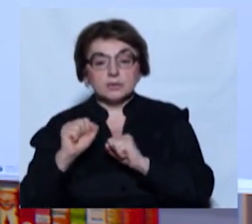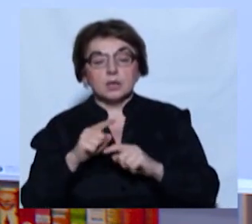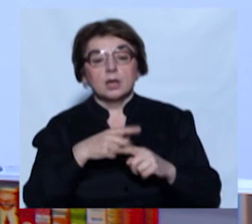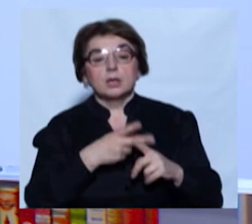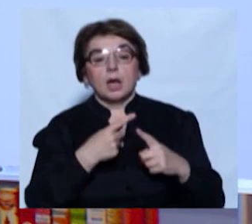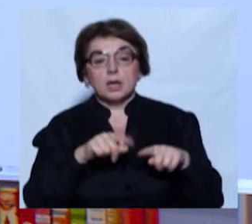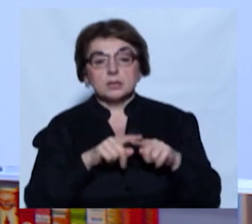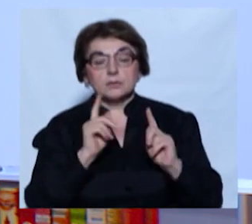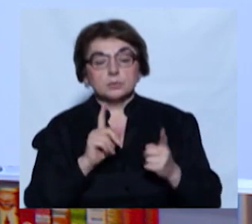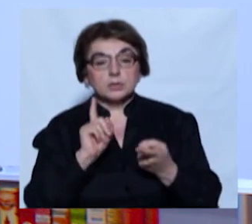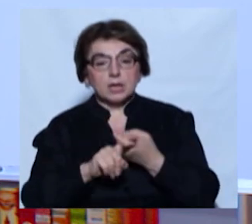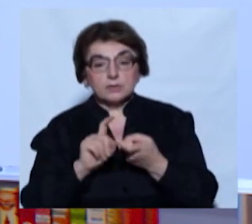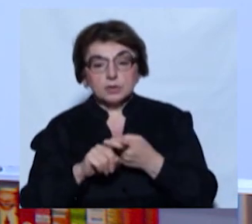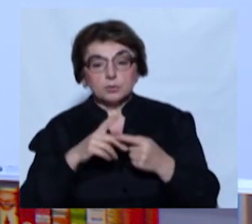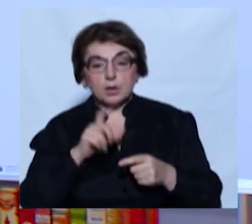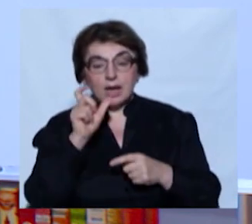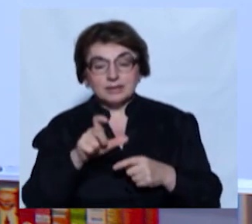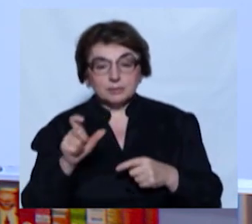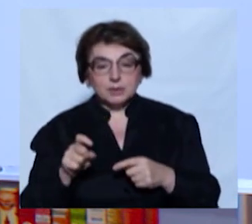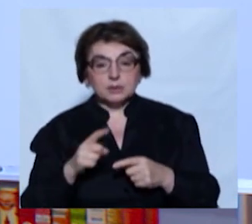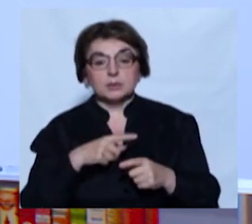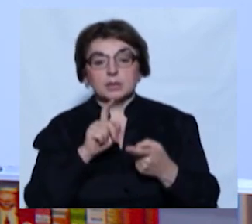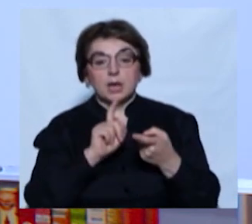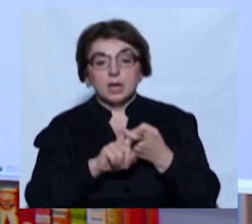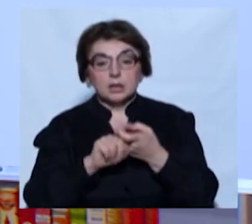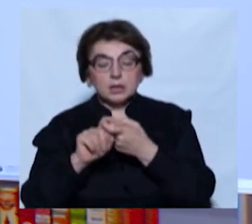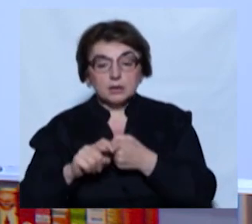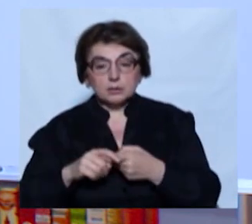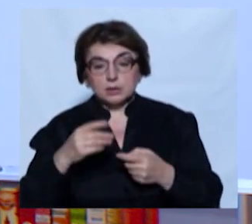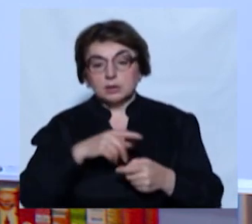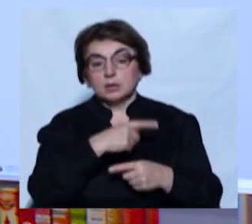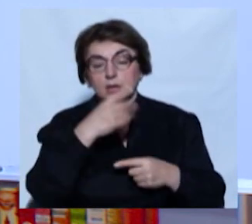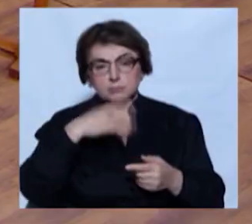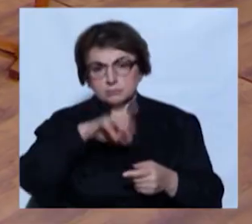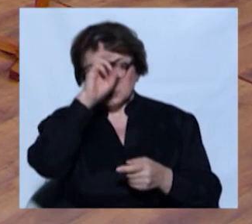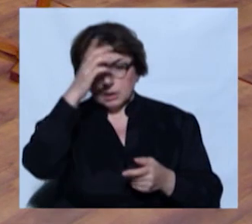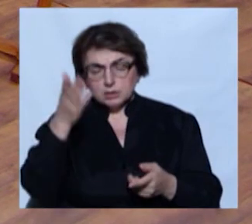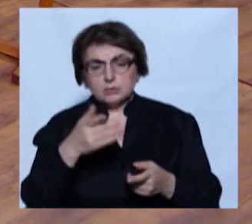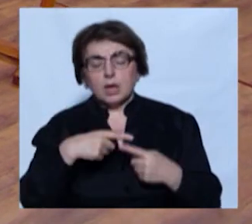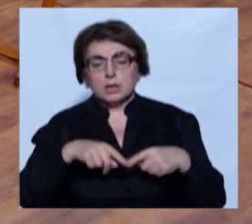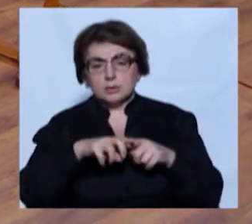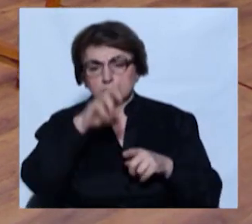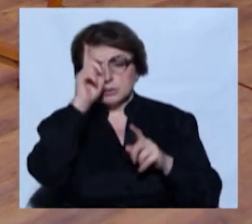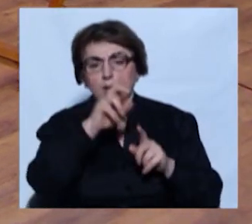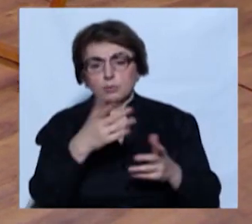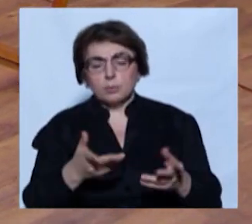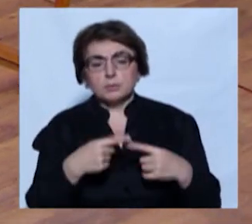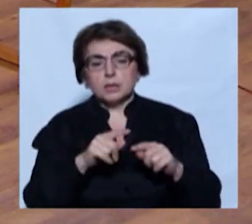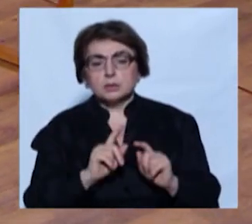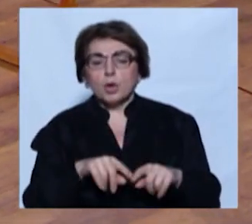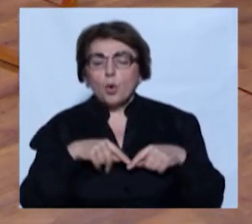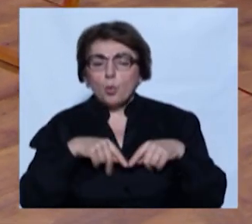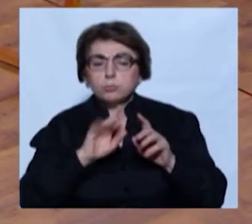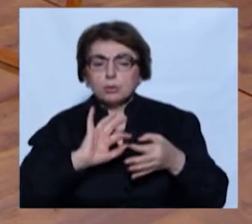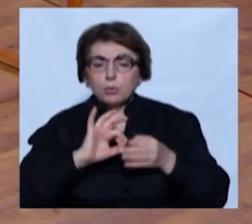ქმედებებზე, რომელიც დაკავშირებულია ადამიანებთან, დაკავშირებულია ქვეყნებთან, ქვეყნების მთავრობებთან, თუმცა უფრო კონკრეტულად